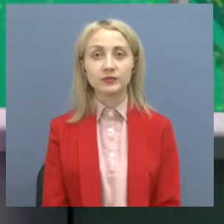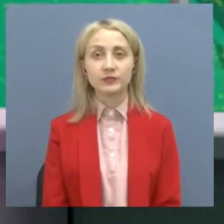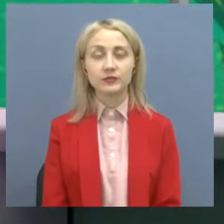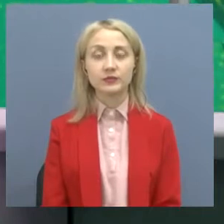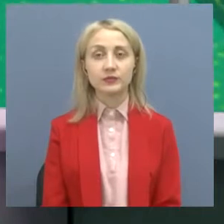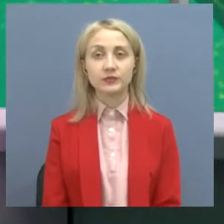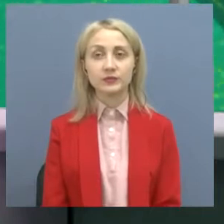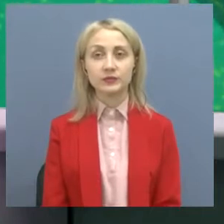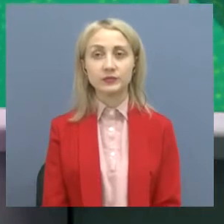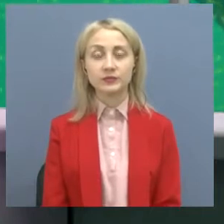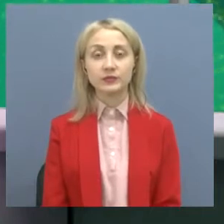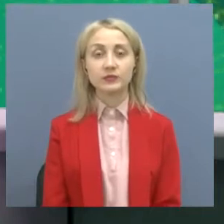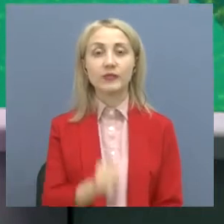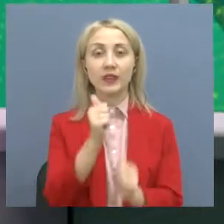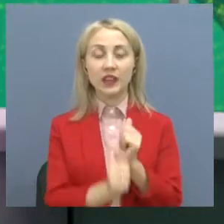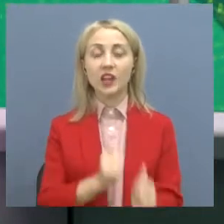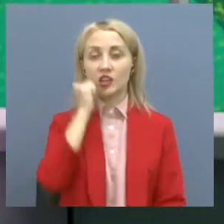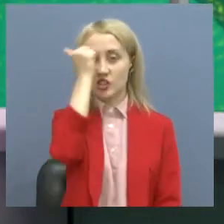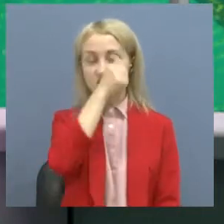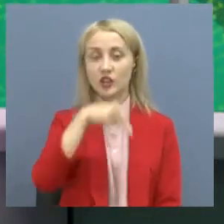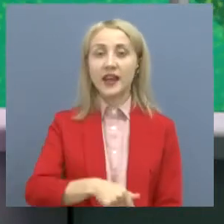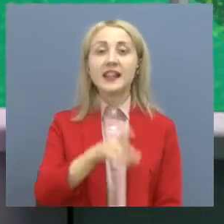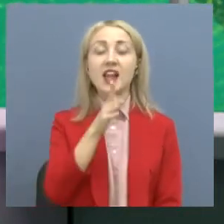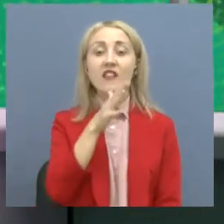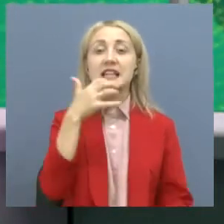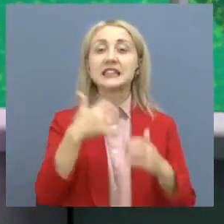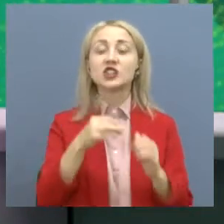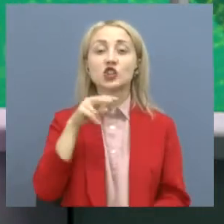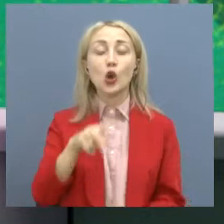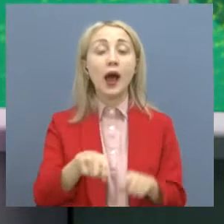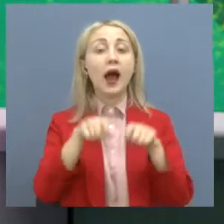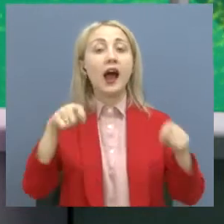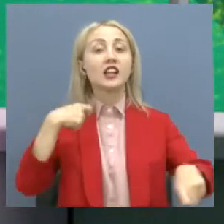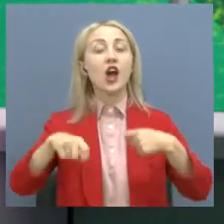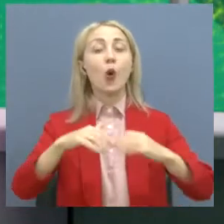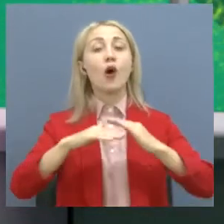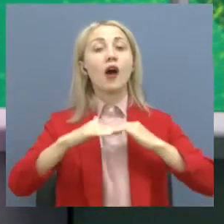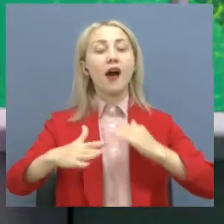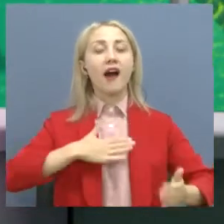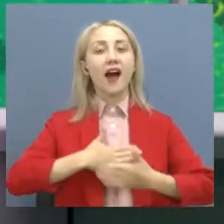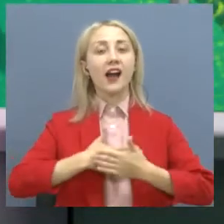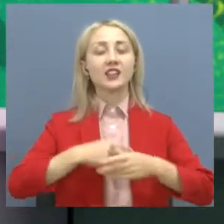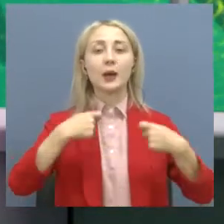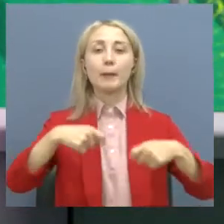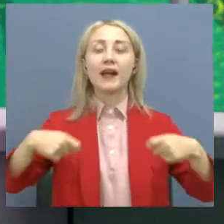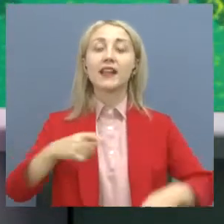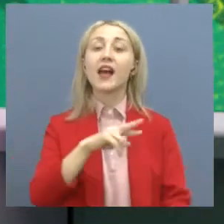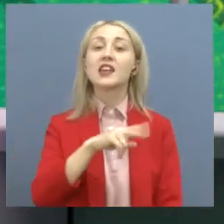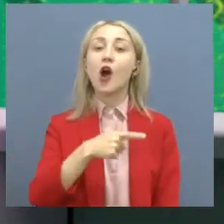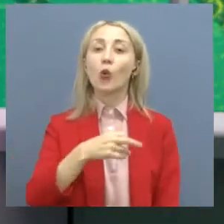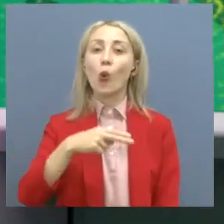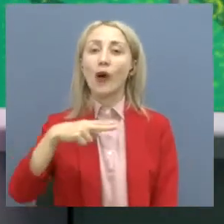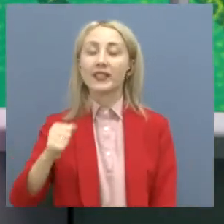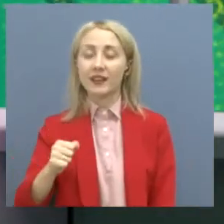Жыл сайын осы уақытта, яғни шілденің орта кезінде ашық сауда алаңдарында дала жидегі көптеп сатылатын. Биыл жаңбыр болмай, жидек